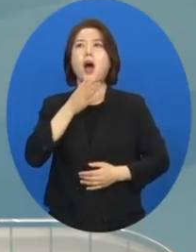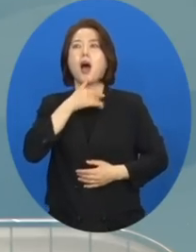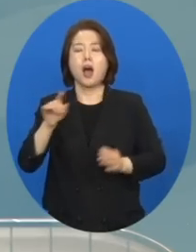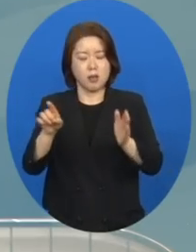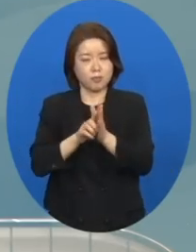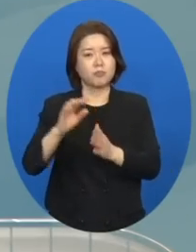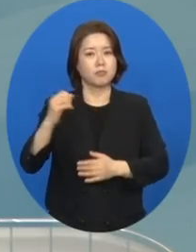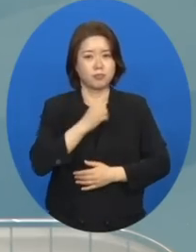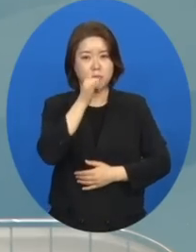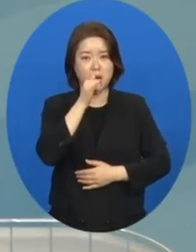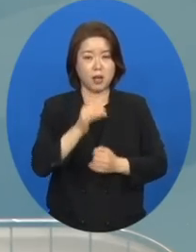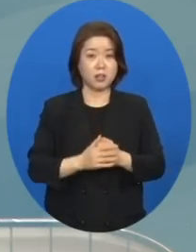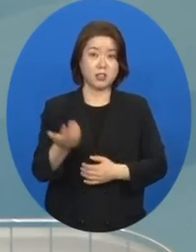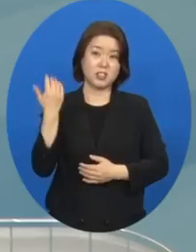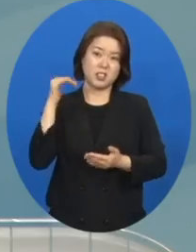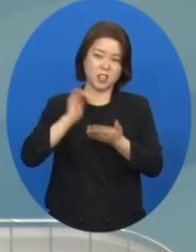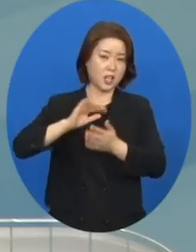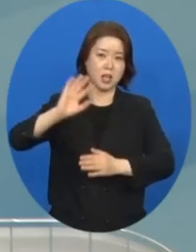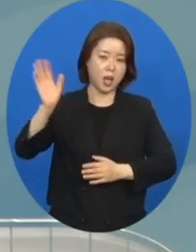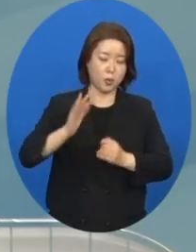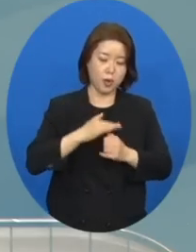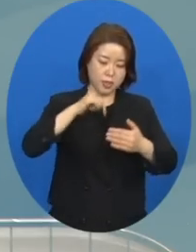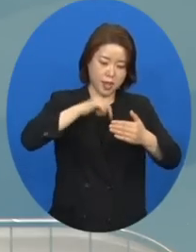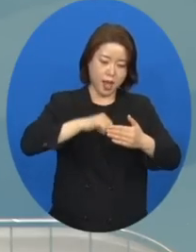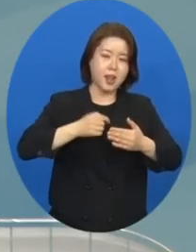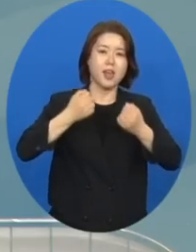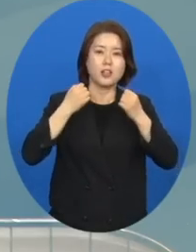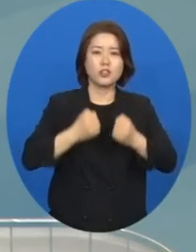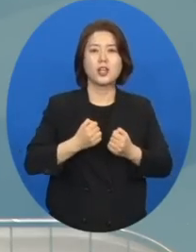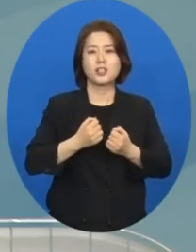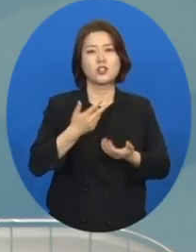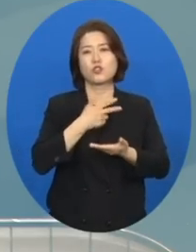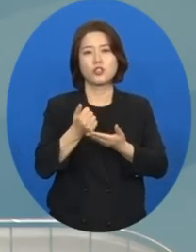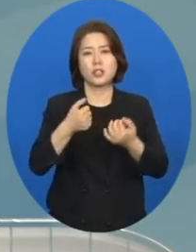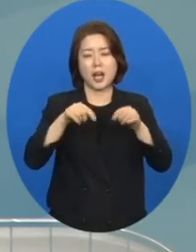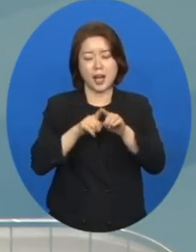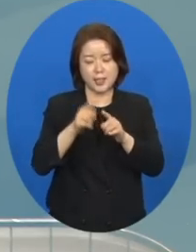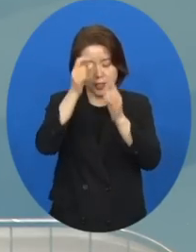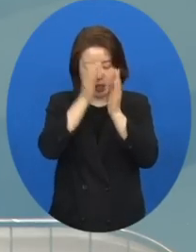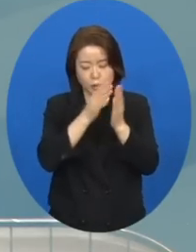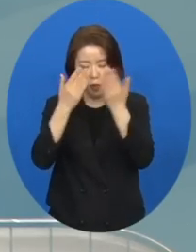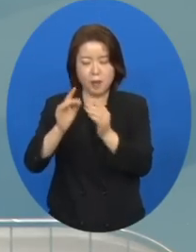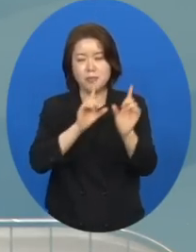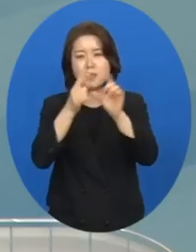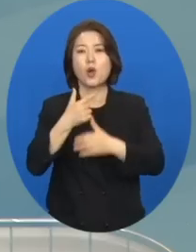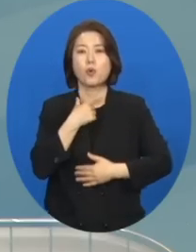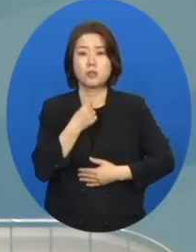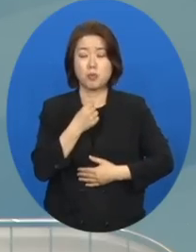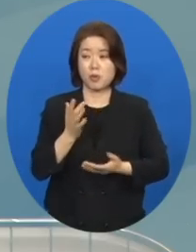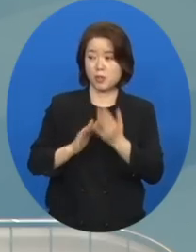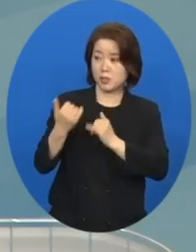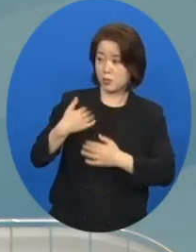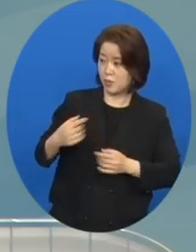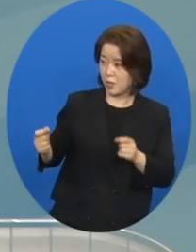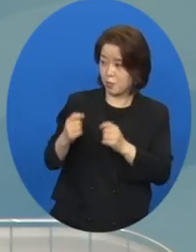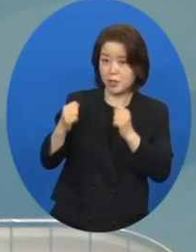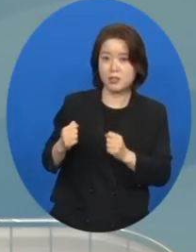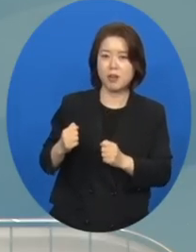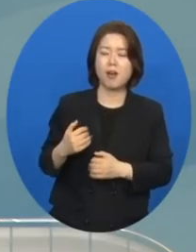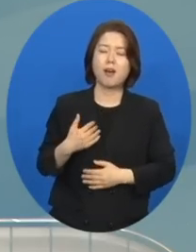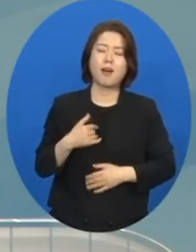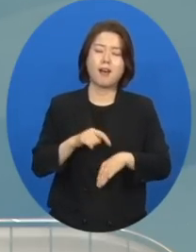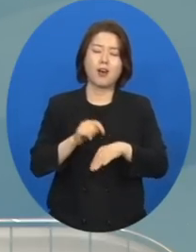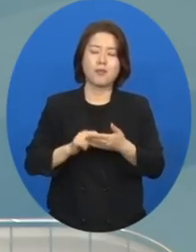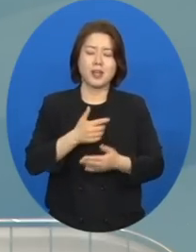모습으로 돌아가지 않고 제 안에 계신 예수님과 함께 항상 기도하며 살고 싶습니다 예수님의 옆에 계신다고 하니까 마음이 너무나